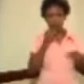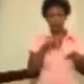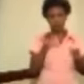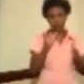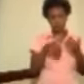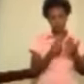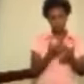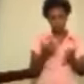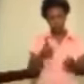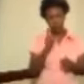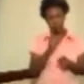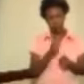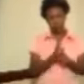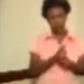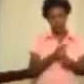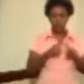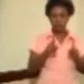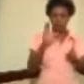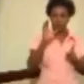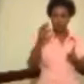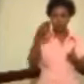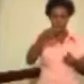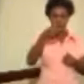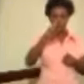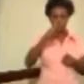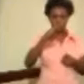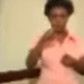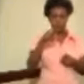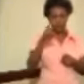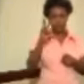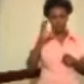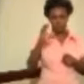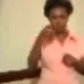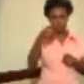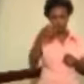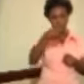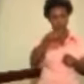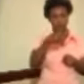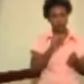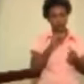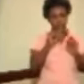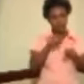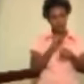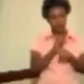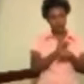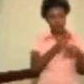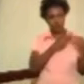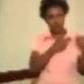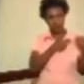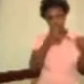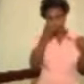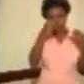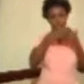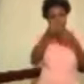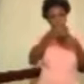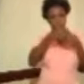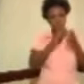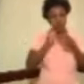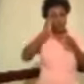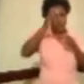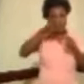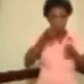à présenter ya. Et l'essentiel c'est que nous pas pour dire que faut ou éliminer et mais on va réévaluer